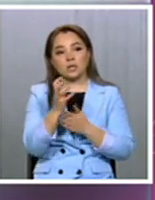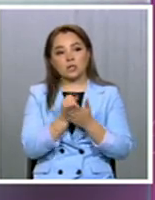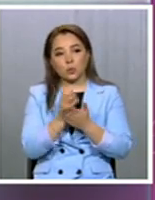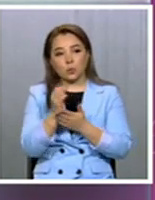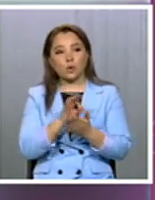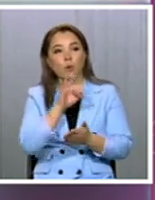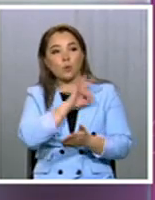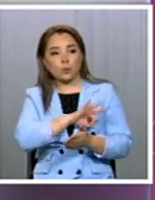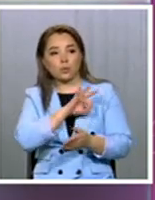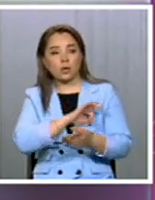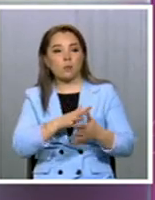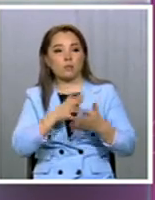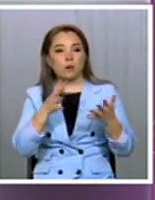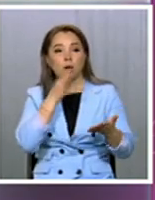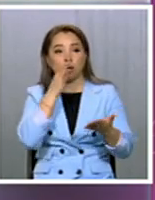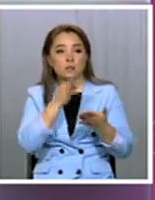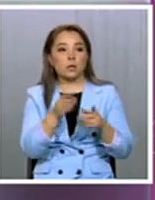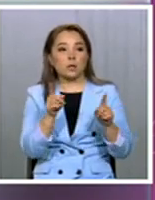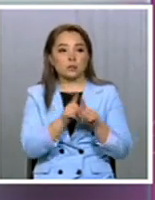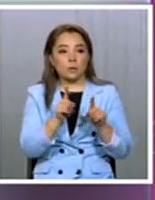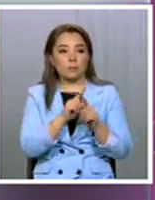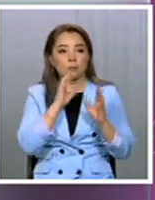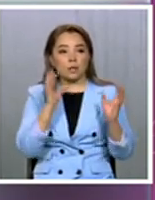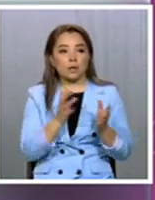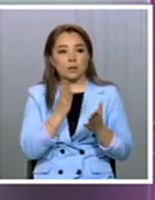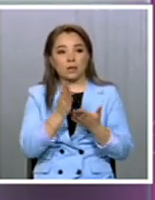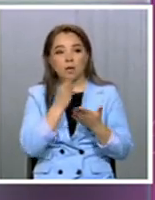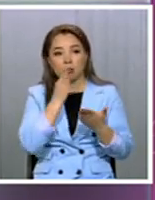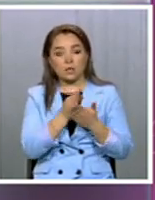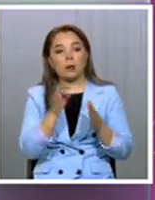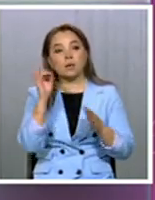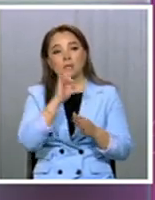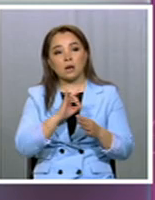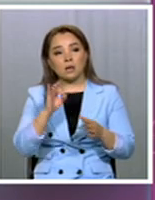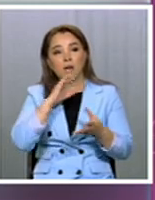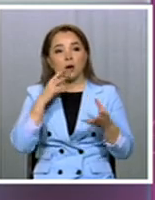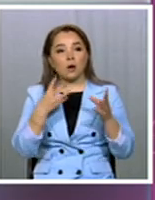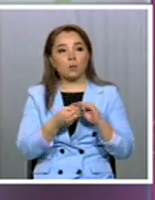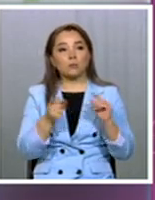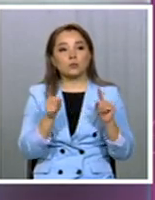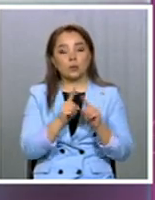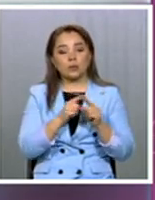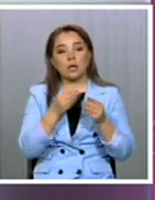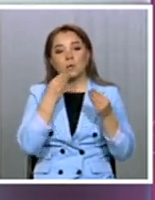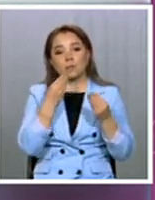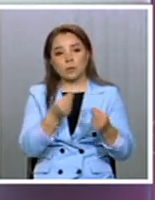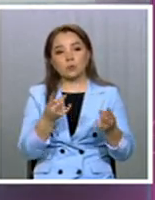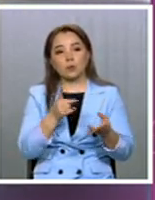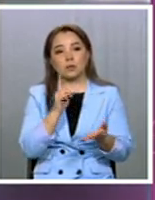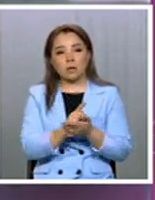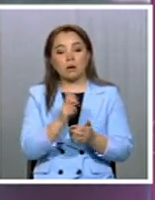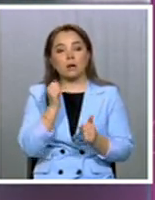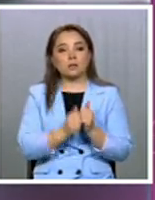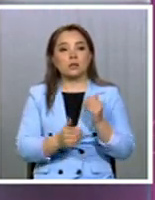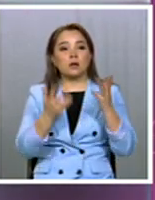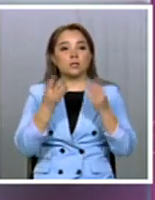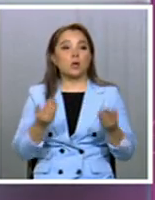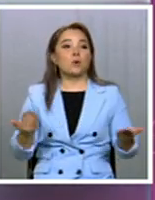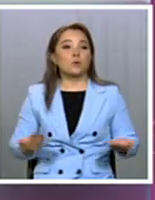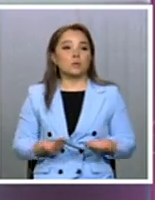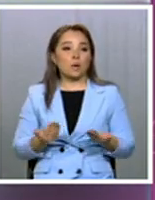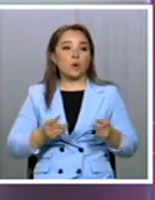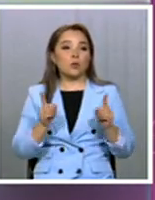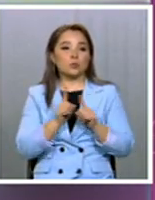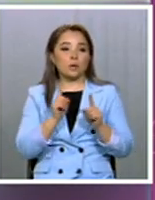түрде жауапкершілікпен қарауы, оны сақтаумен қатар тарихи қалыптасуға да әсер етуі мүмкін. Күнделікті тіршілікте бірнеше